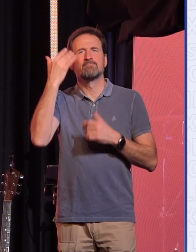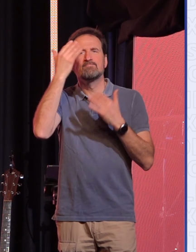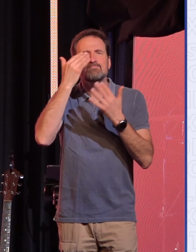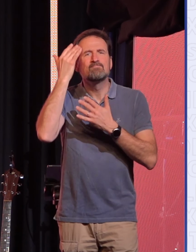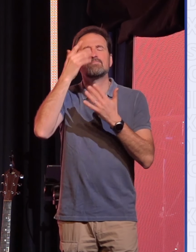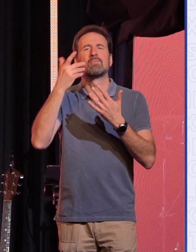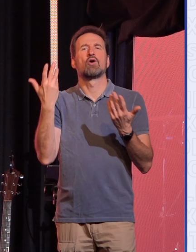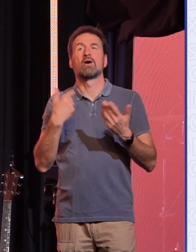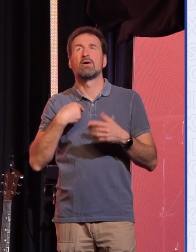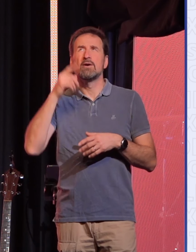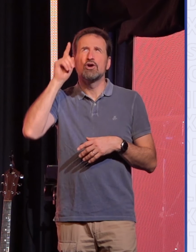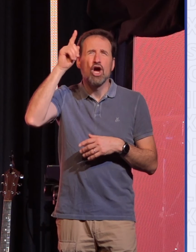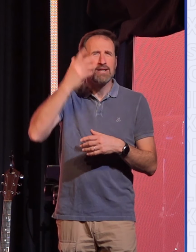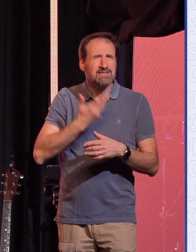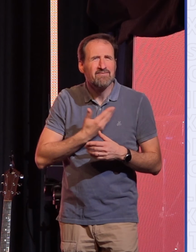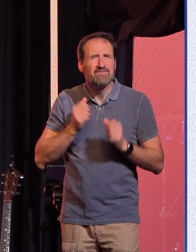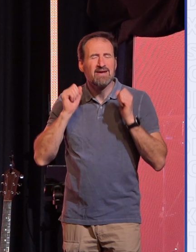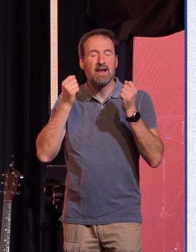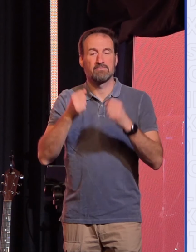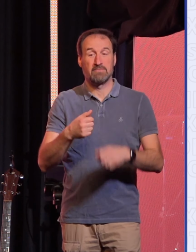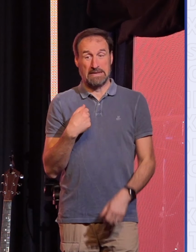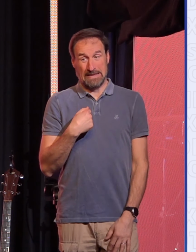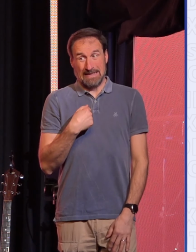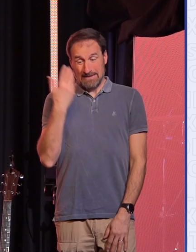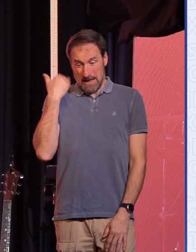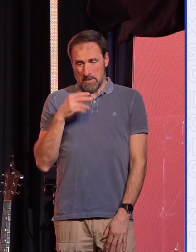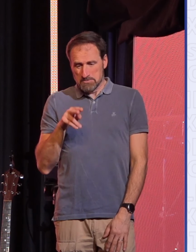alles schön und gut, aber ja, ich mache ein bisschen langsamer.